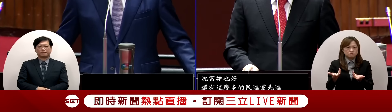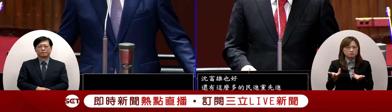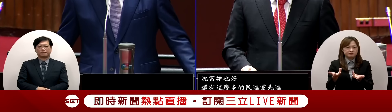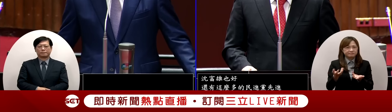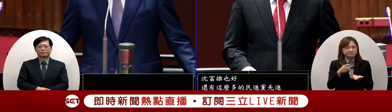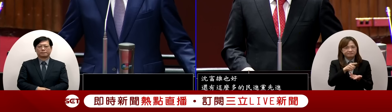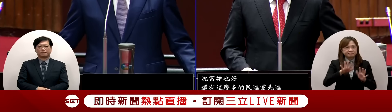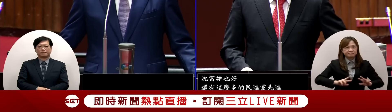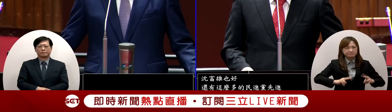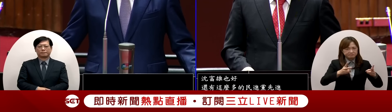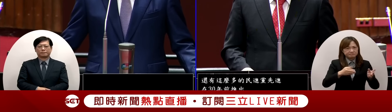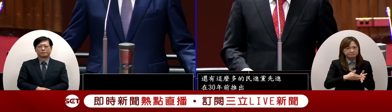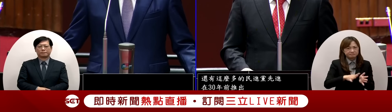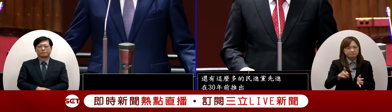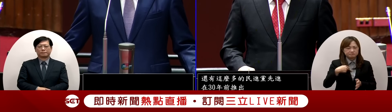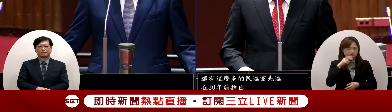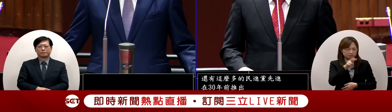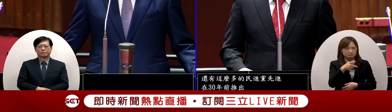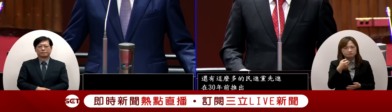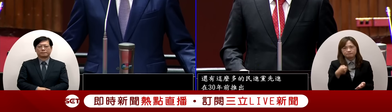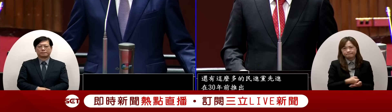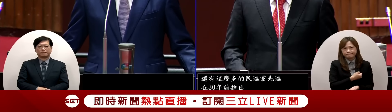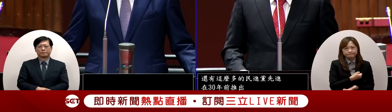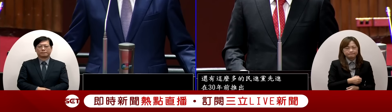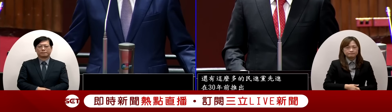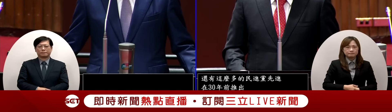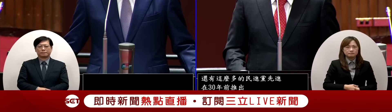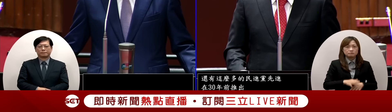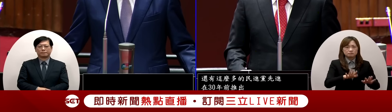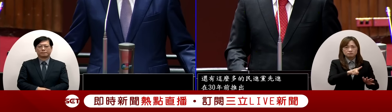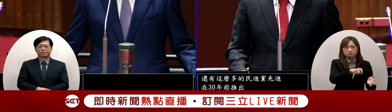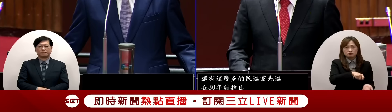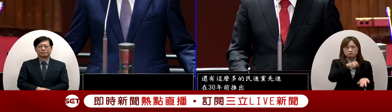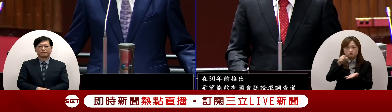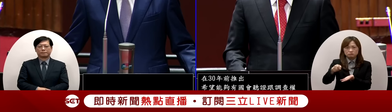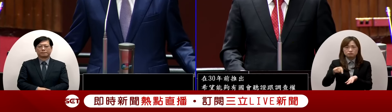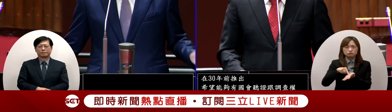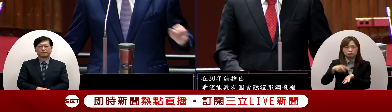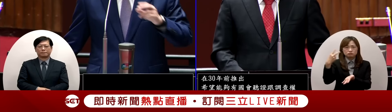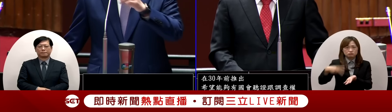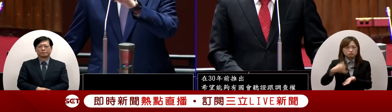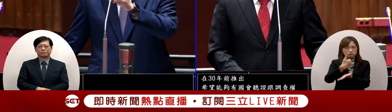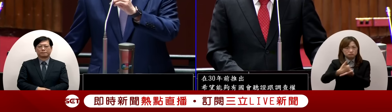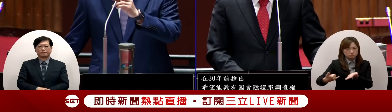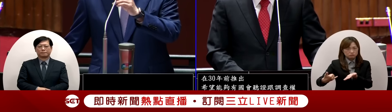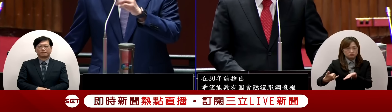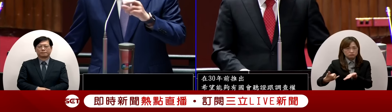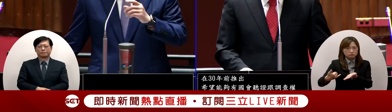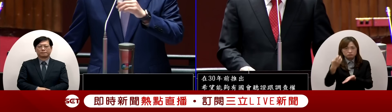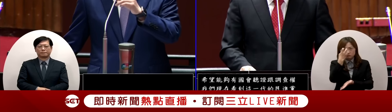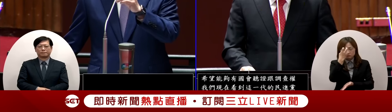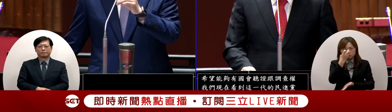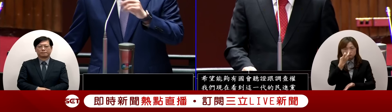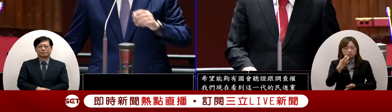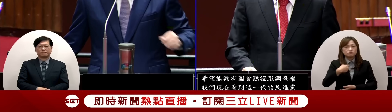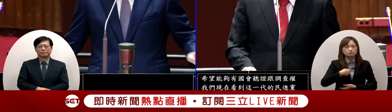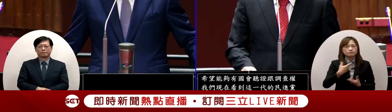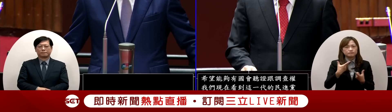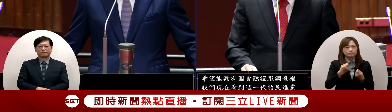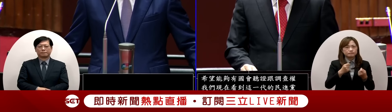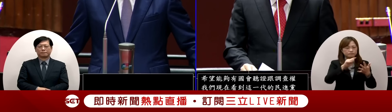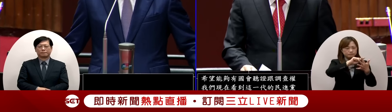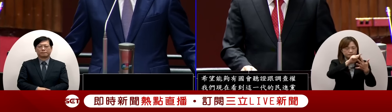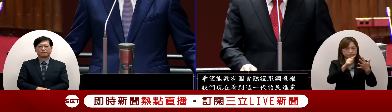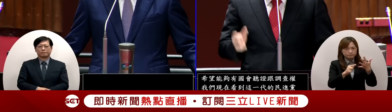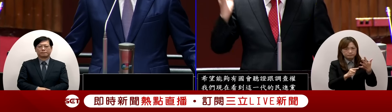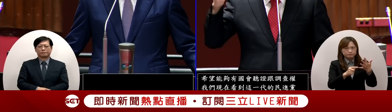憾。但是，卓院长既然提出了复议案，我们既然还是针对你所提出的7项哈，我们逐一的来讨